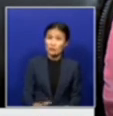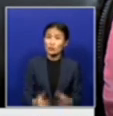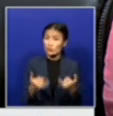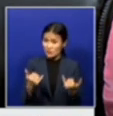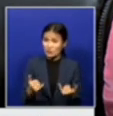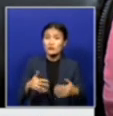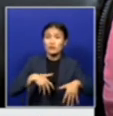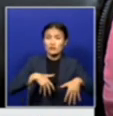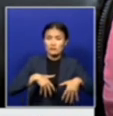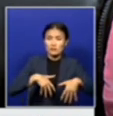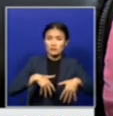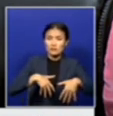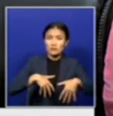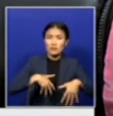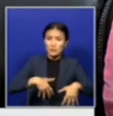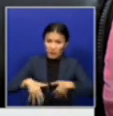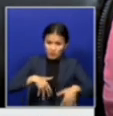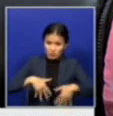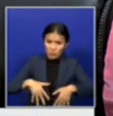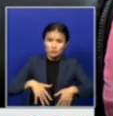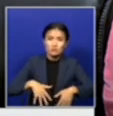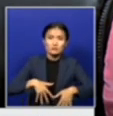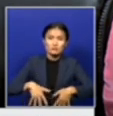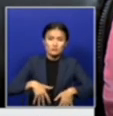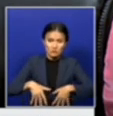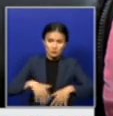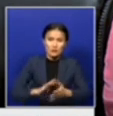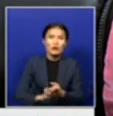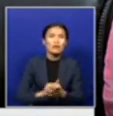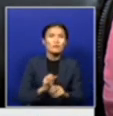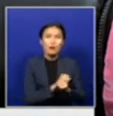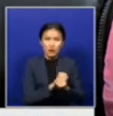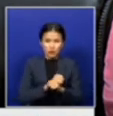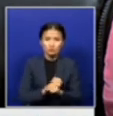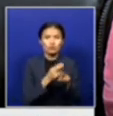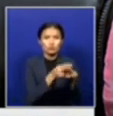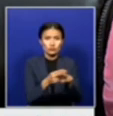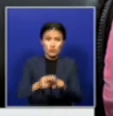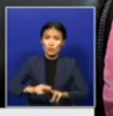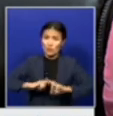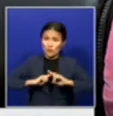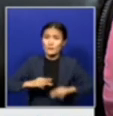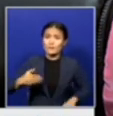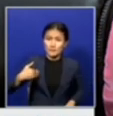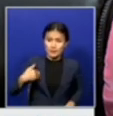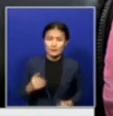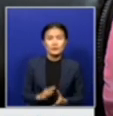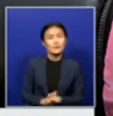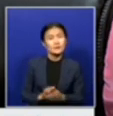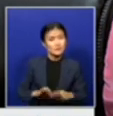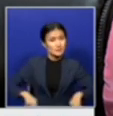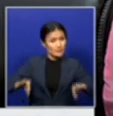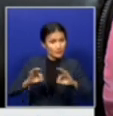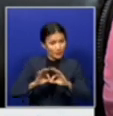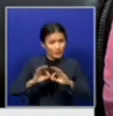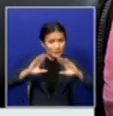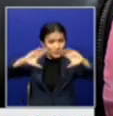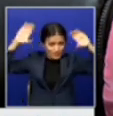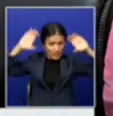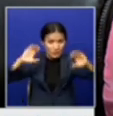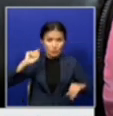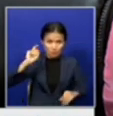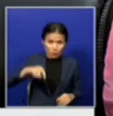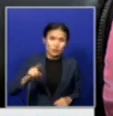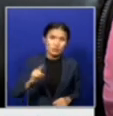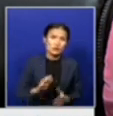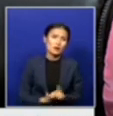ก็ดีแล้วนะครับท่านต้องสร้างความชัดเจนอันเป็นหัวใจสำคัญของการลงทุน